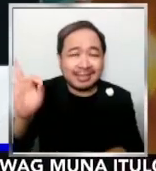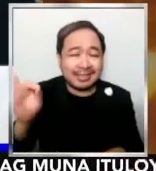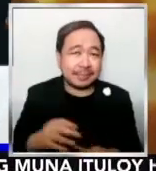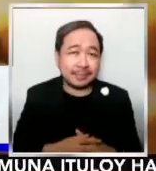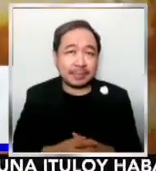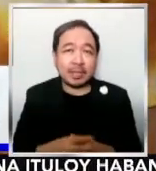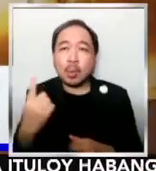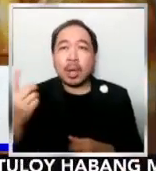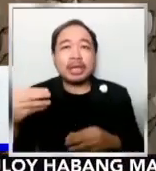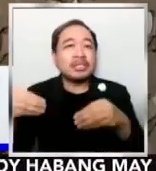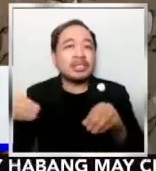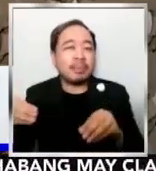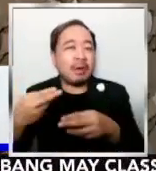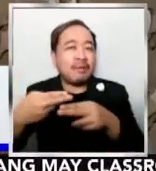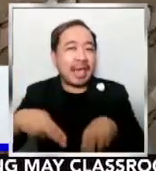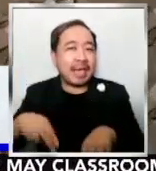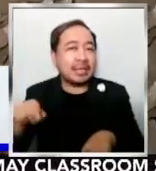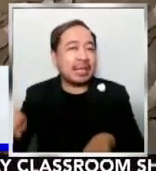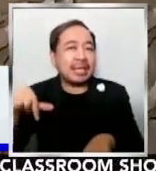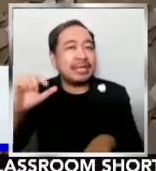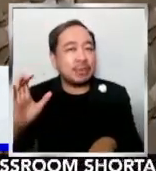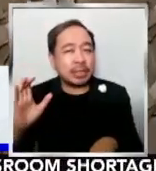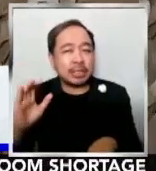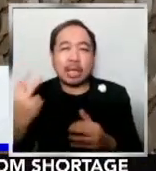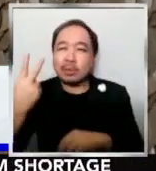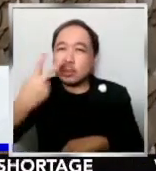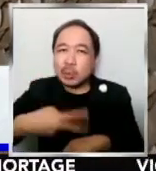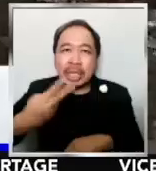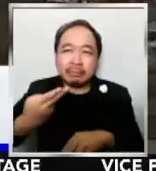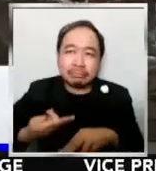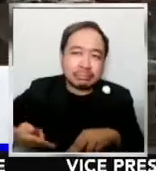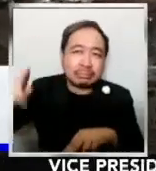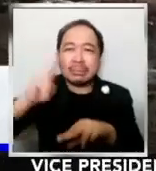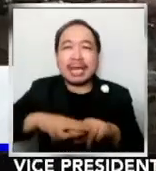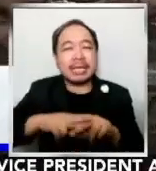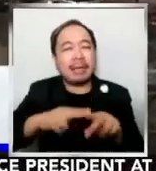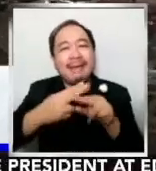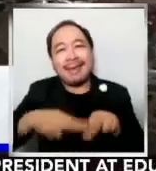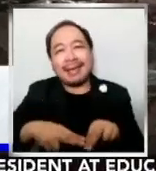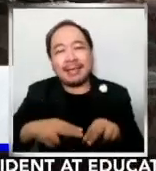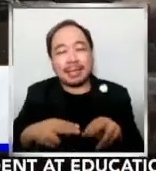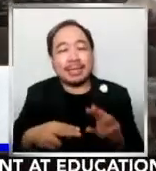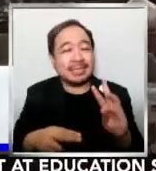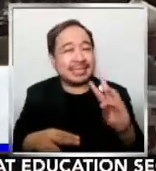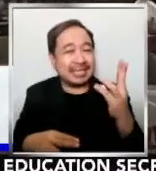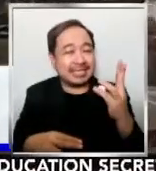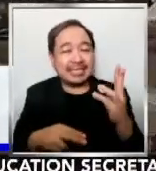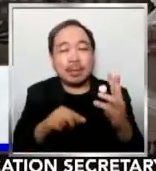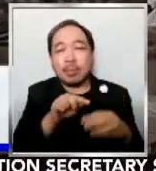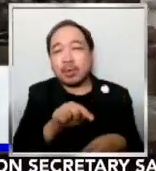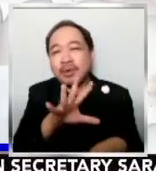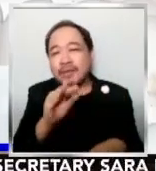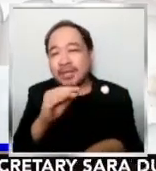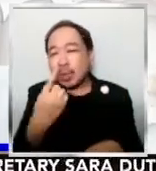ito sa Kamuning Market sa Quezon City, mahigit doble na raw ang presyo ng pinakamurang itlog sa halagang 6 pesos and 50 centavos kada